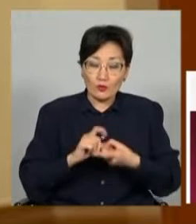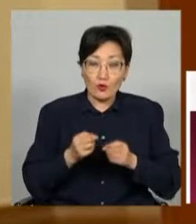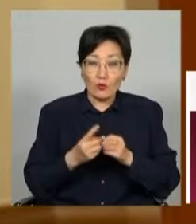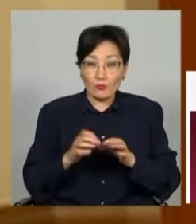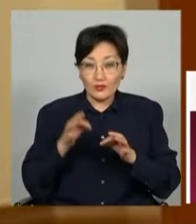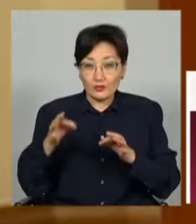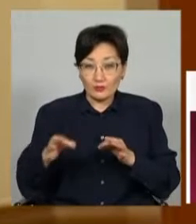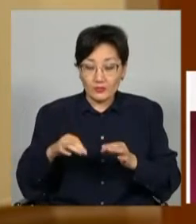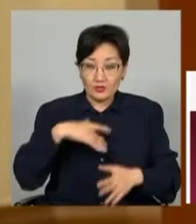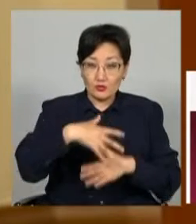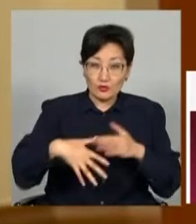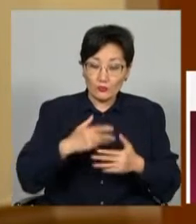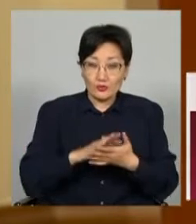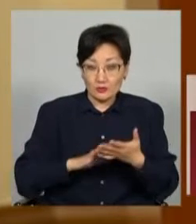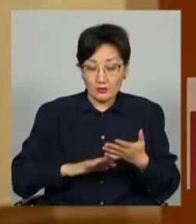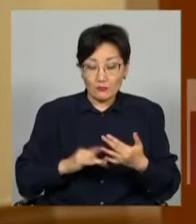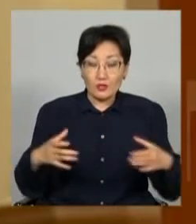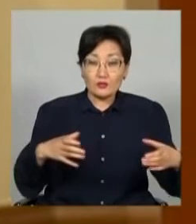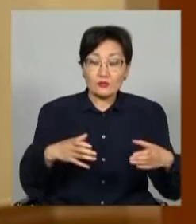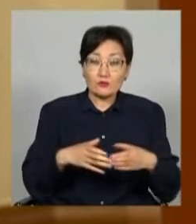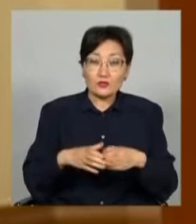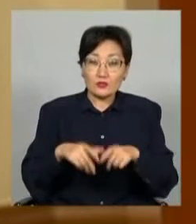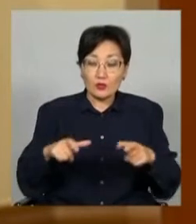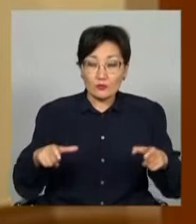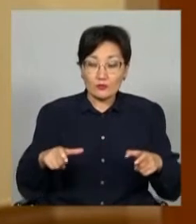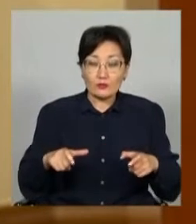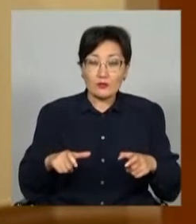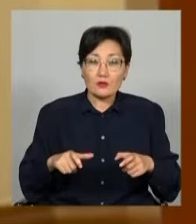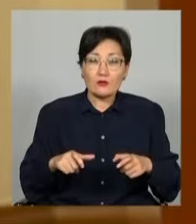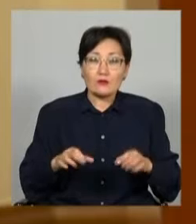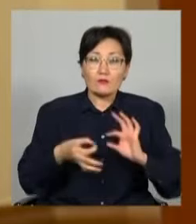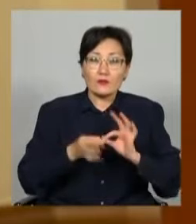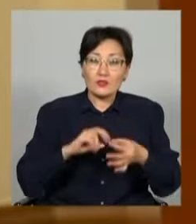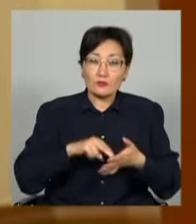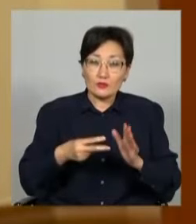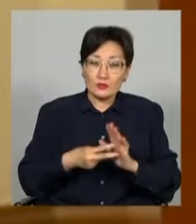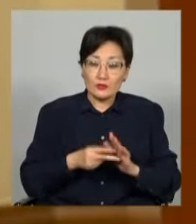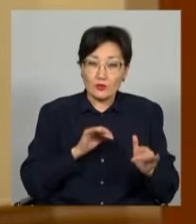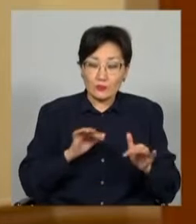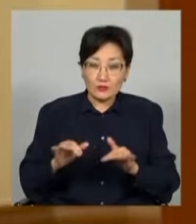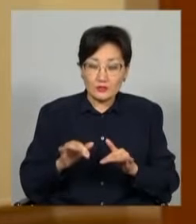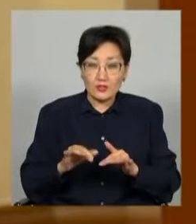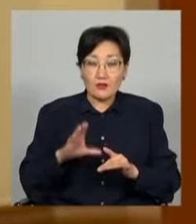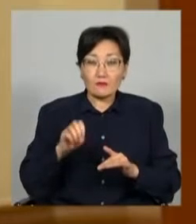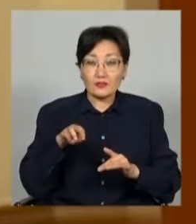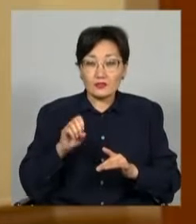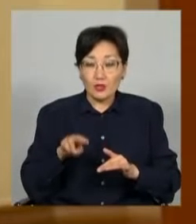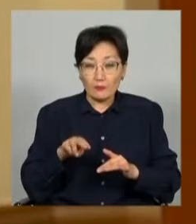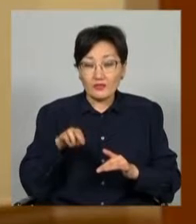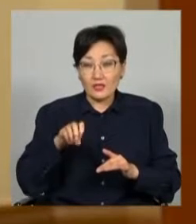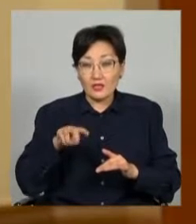зорлық-зомбылық сатысына өтті. Ұйымдастырушылар айқын жоспармен әрекет етті. WhatsApp және Telegram